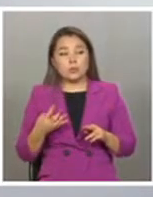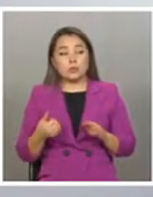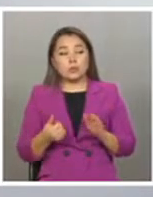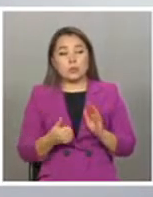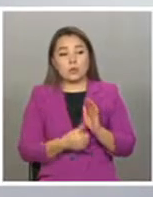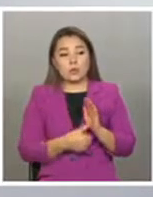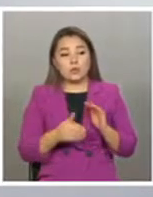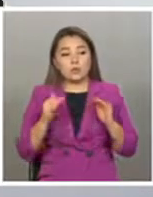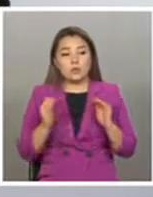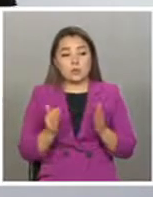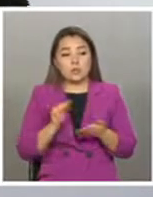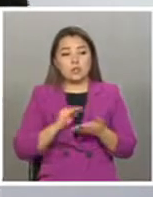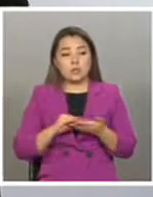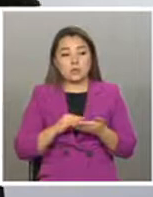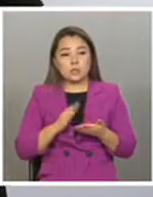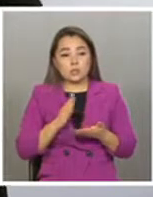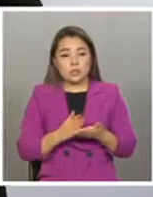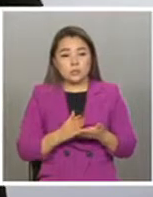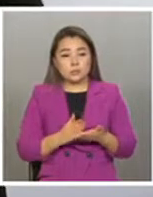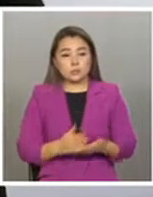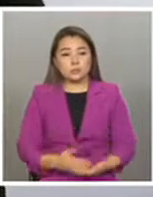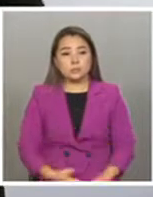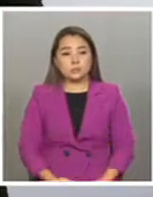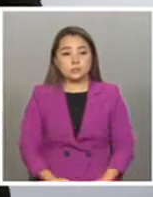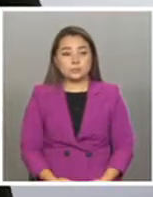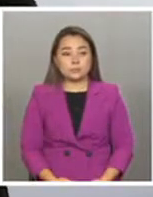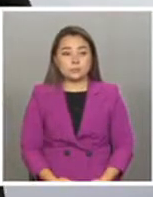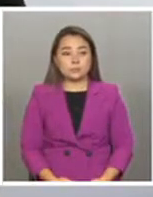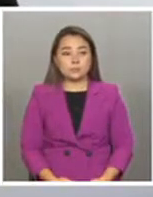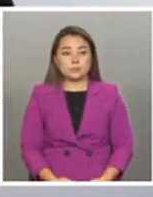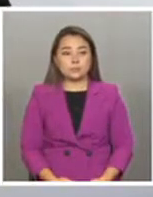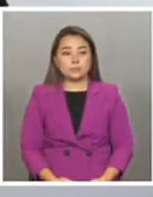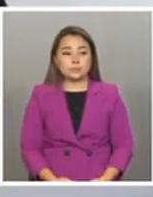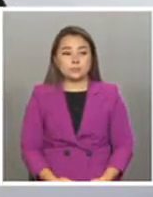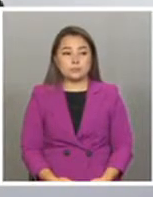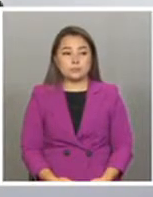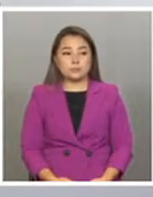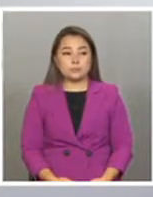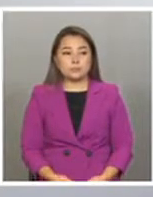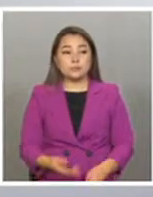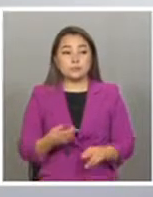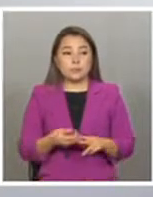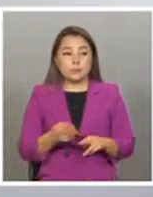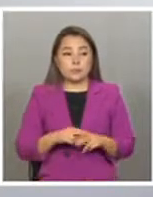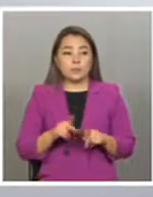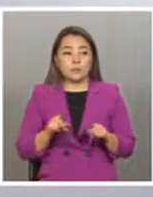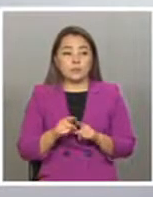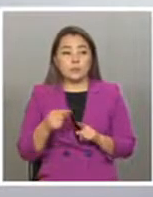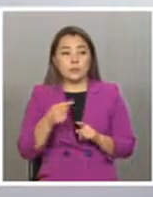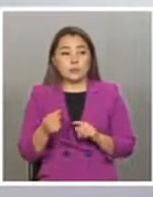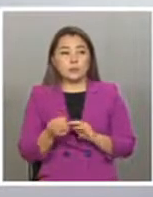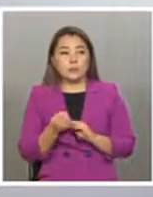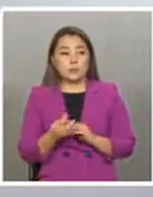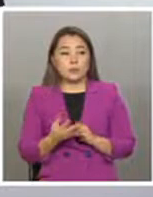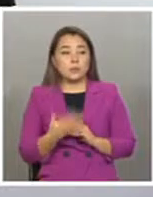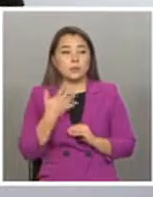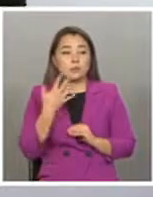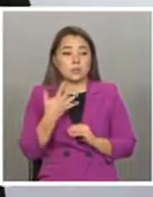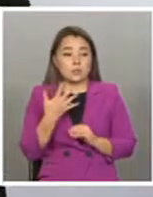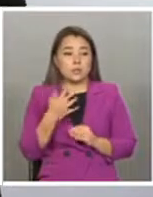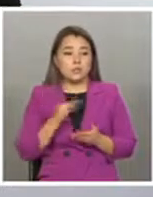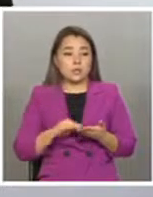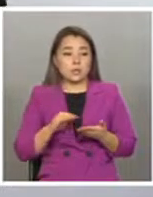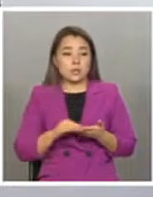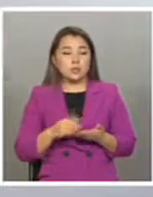периодында 6 периодты ондық бөлшегімен жазамыз. Сол сияқты минус 12-ден 5 жай